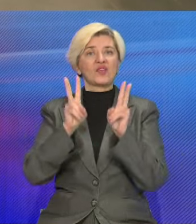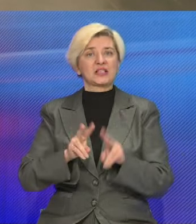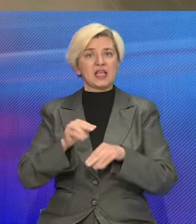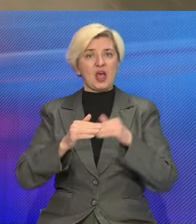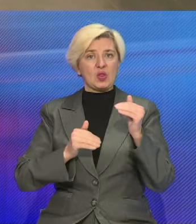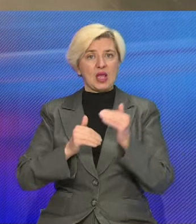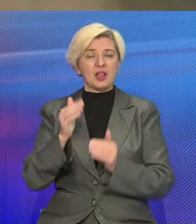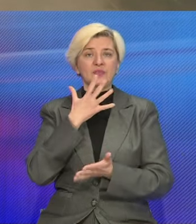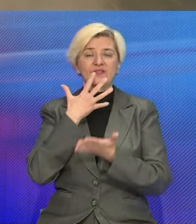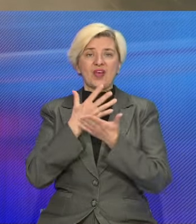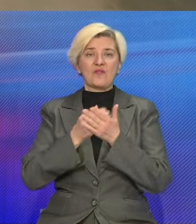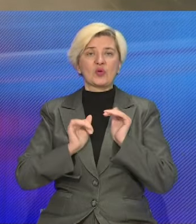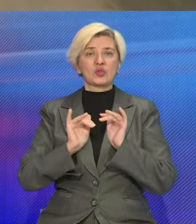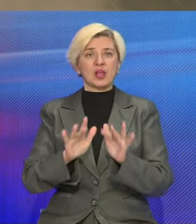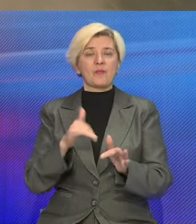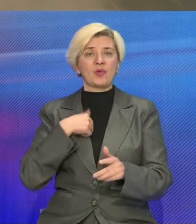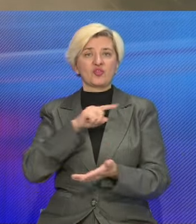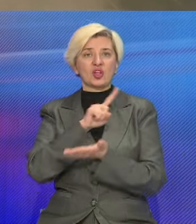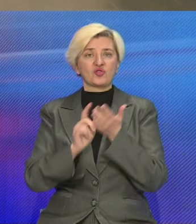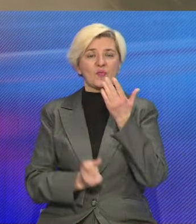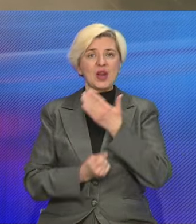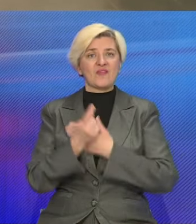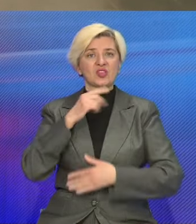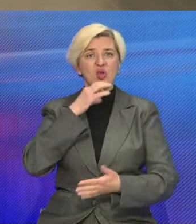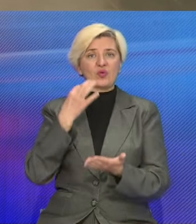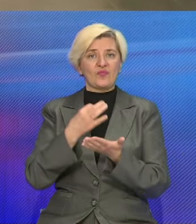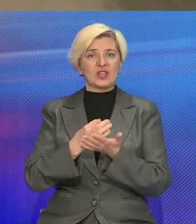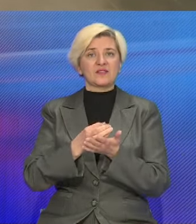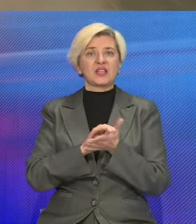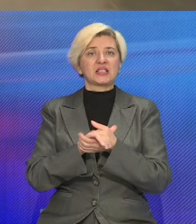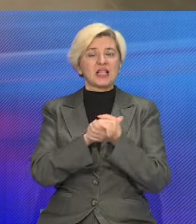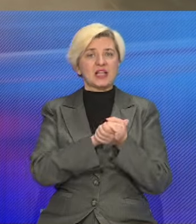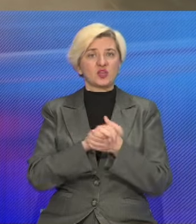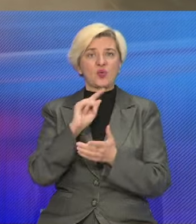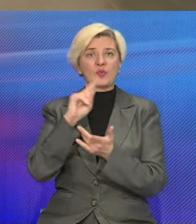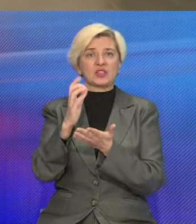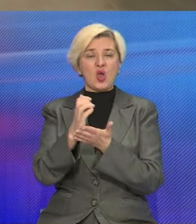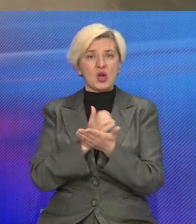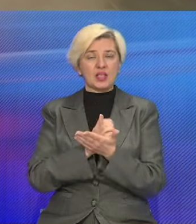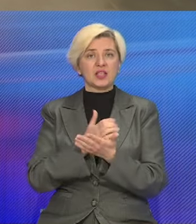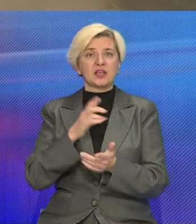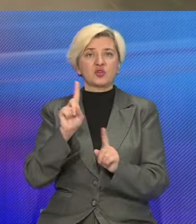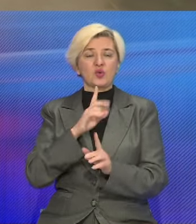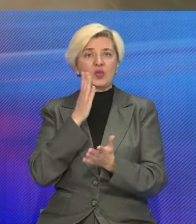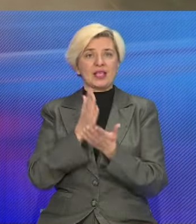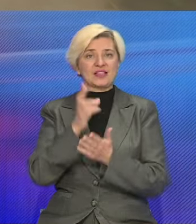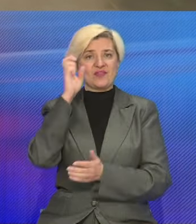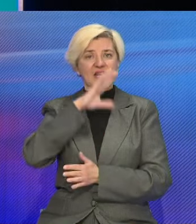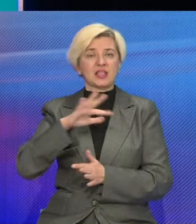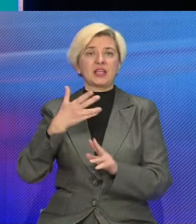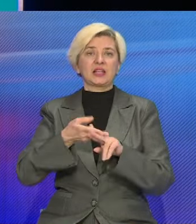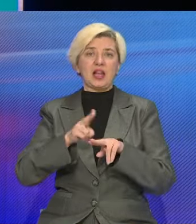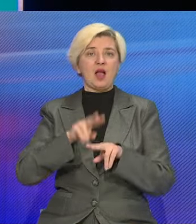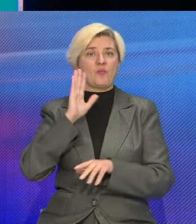відповідність, солідарність для того, щоб зберігалося те, що у нас є в нашій країні і для нашого будущого.